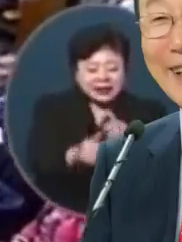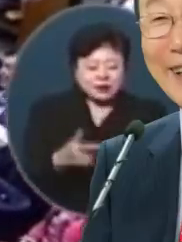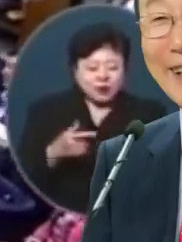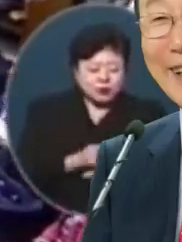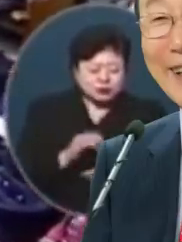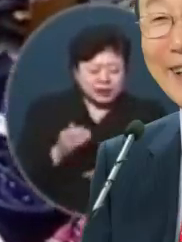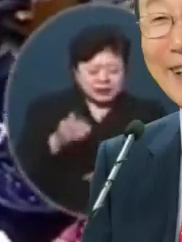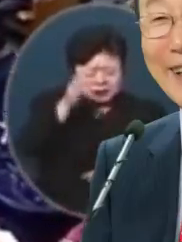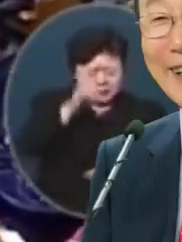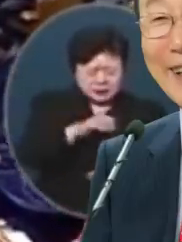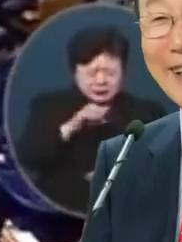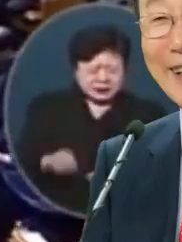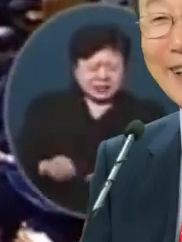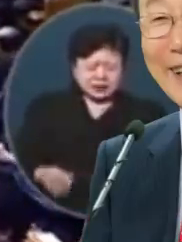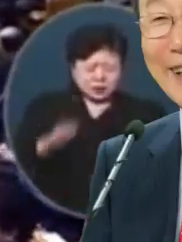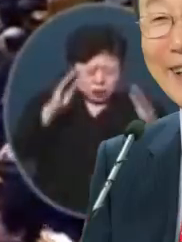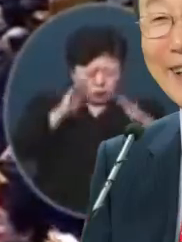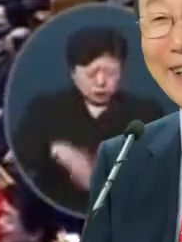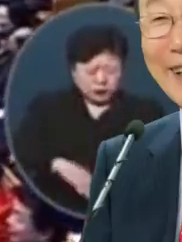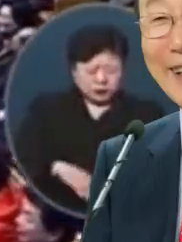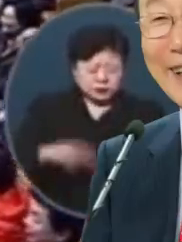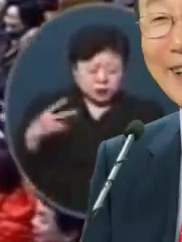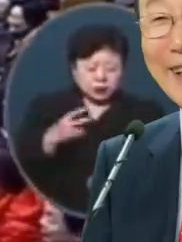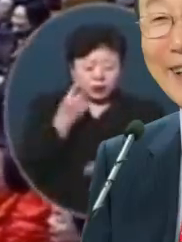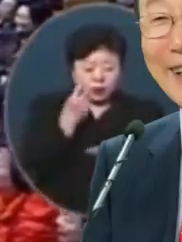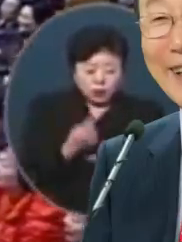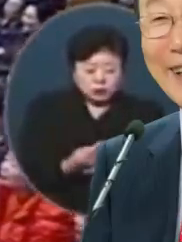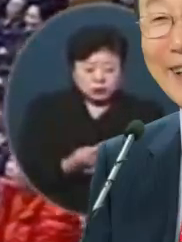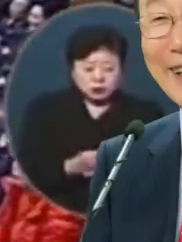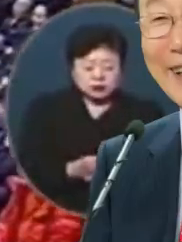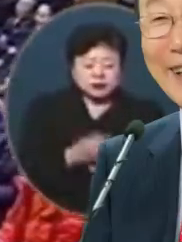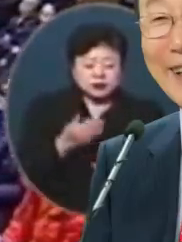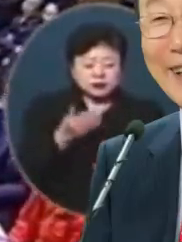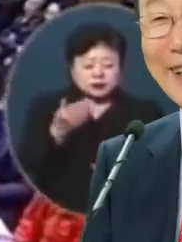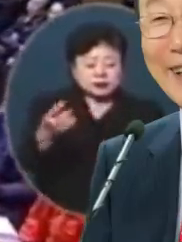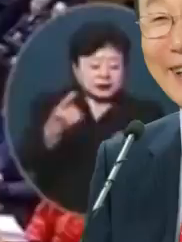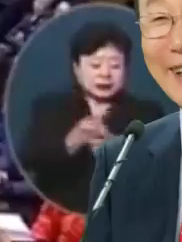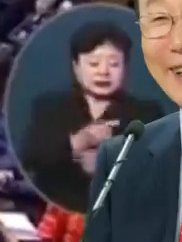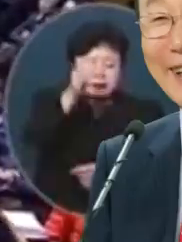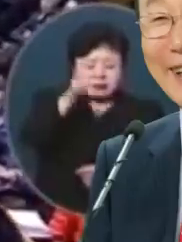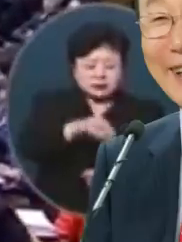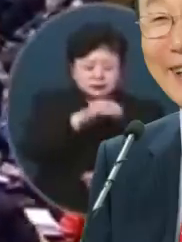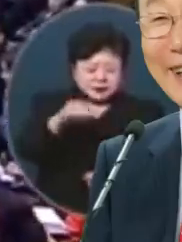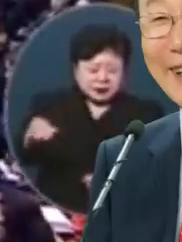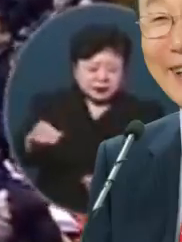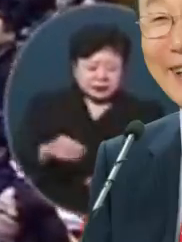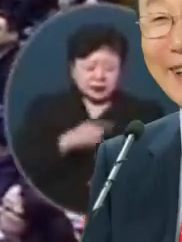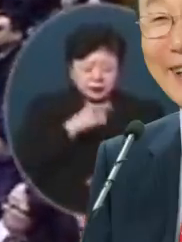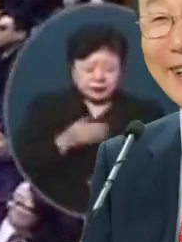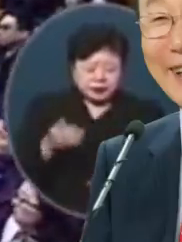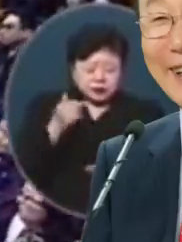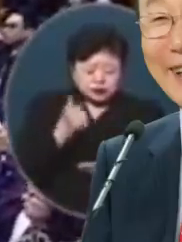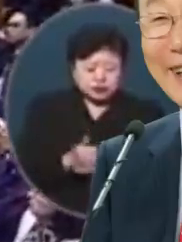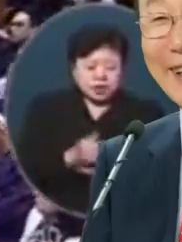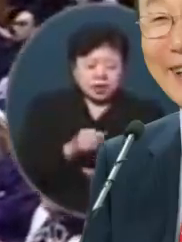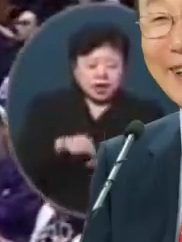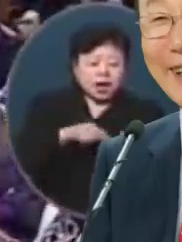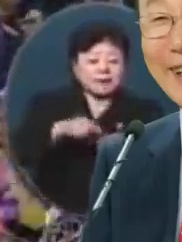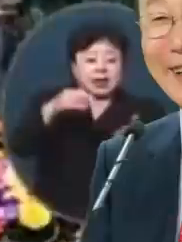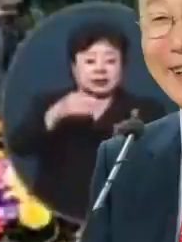원수되어 살아왔는데 예수님이 오셔서 여러분과 우리를 대신해서 십자가에 달려 피로서 우리 죄를 다